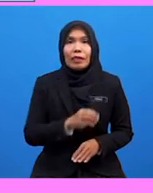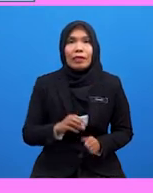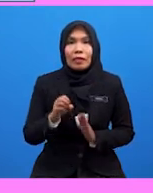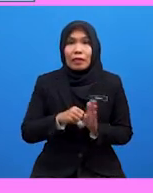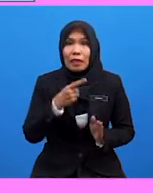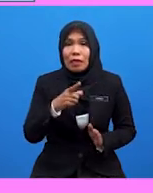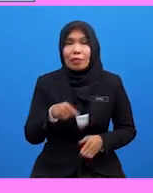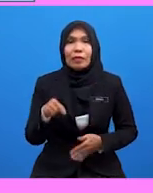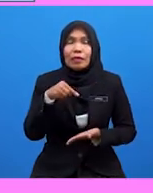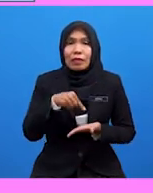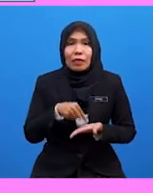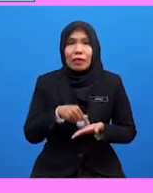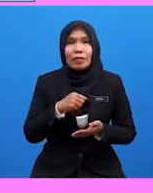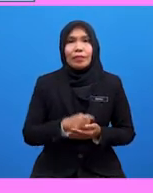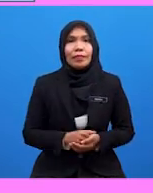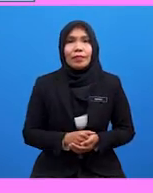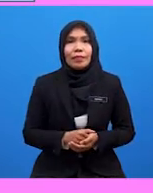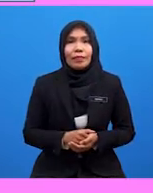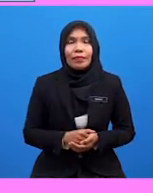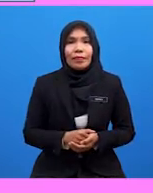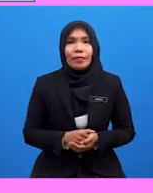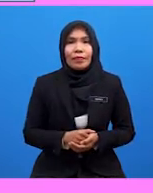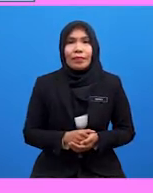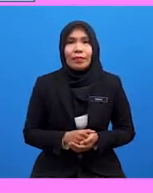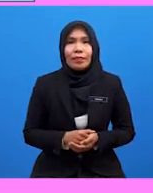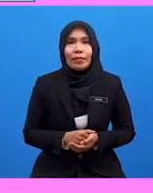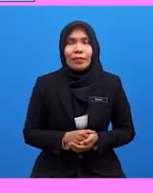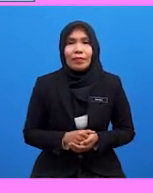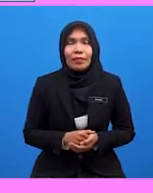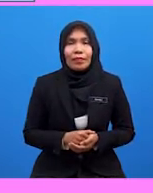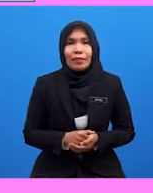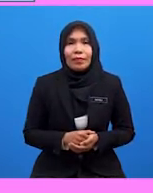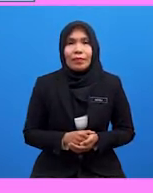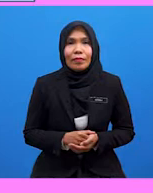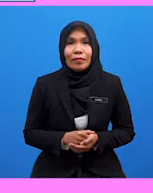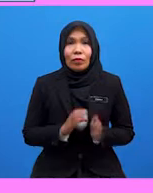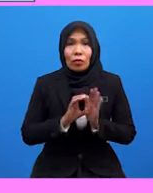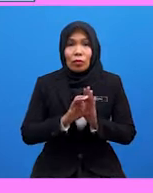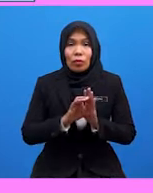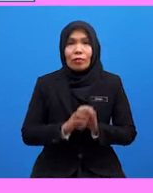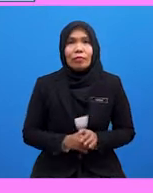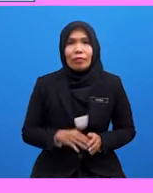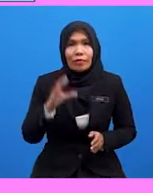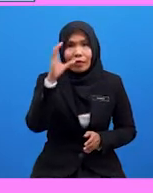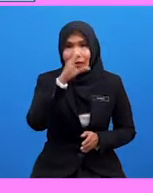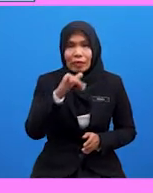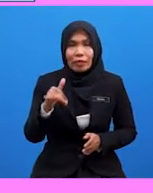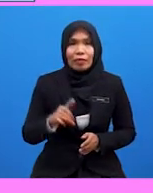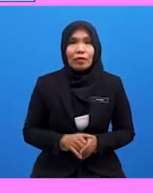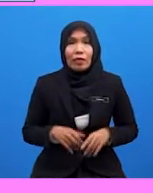ialah sesuatu perkataan yang bukan daripada kata nama menjadi kata nama. Contoh,